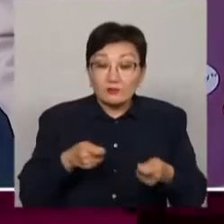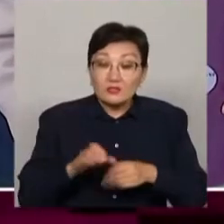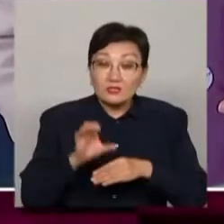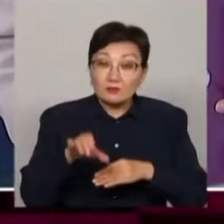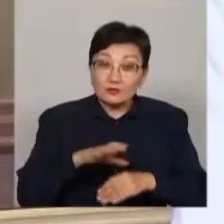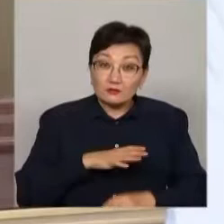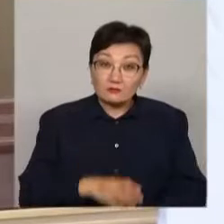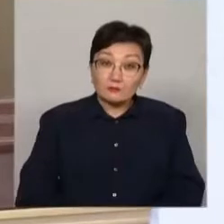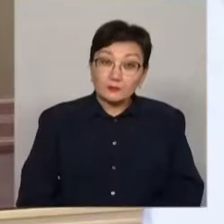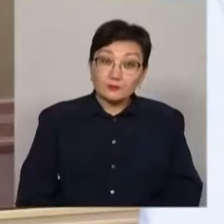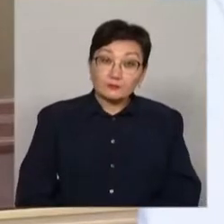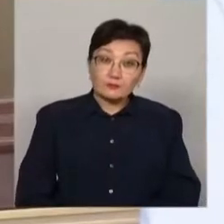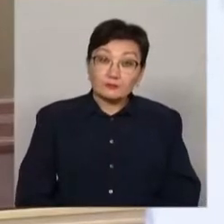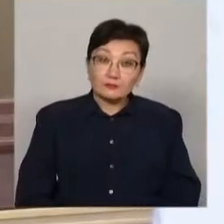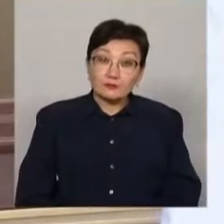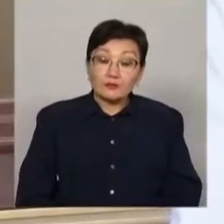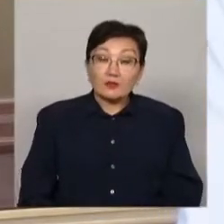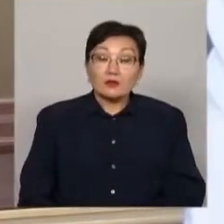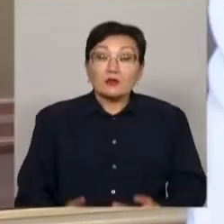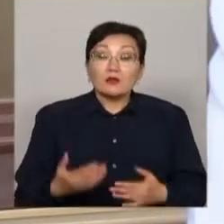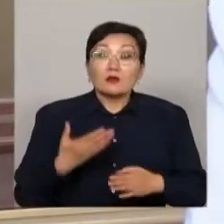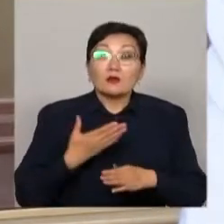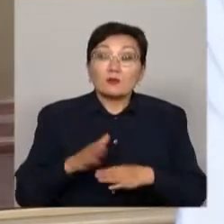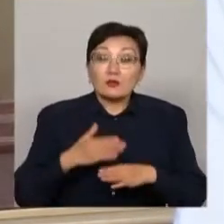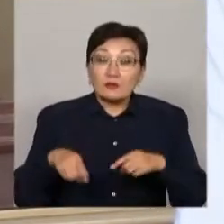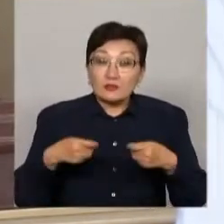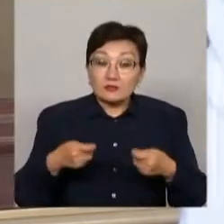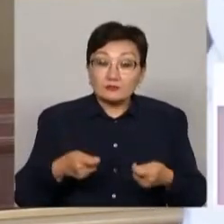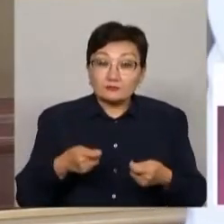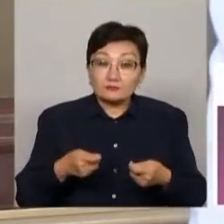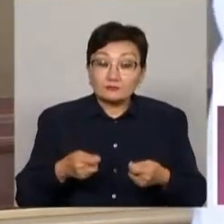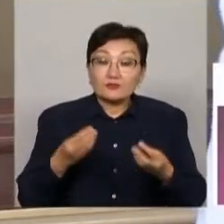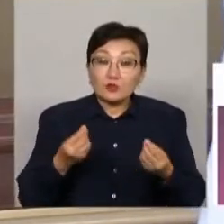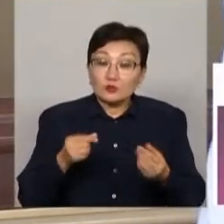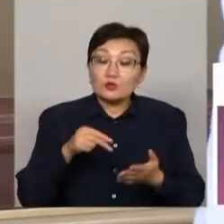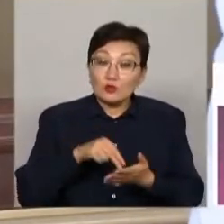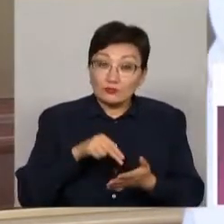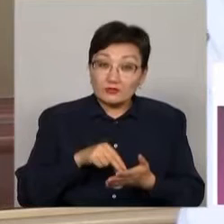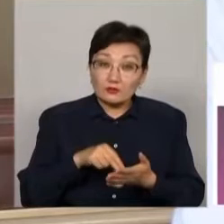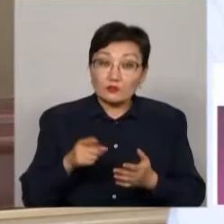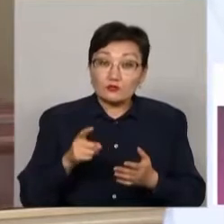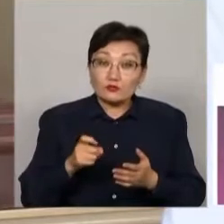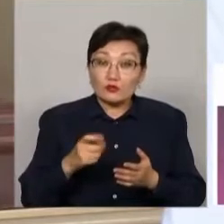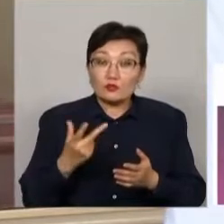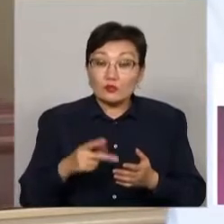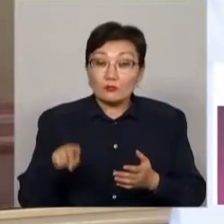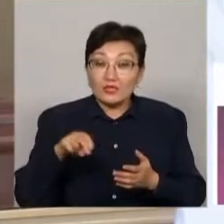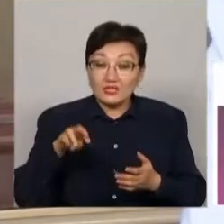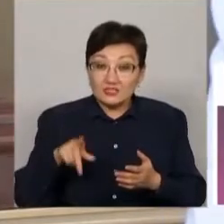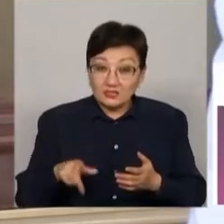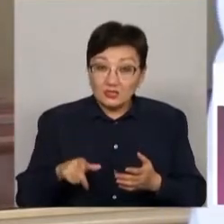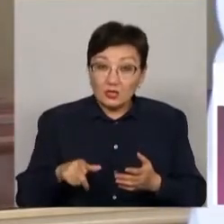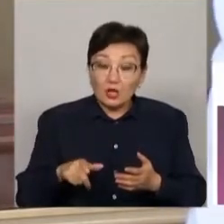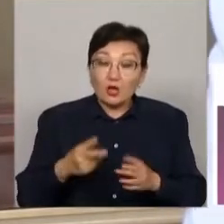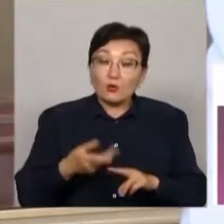жіберілді. Бір айға беретін кредиттердің сомасы 103 миллиард теңге.